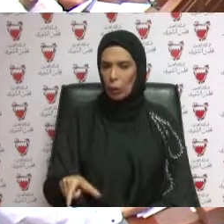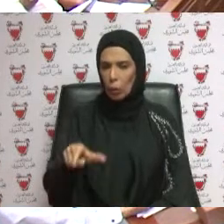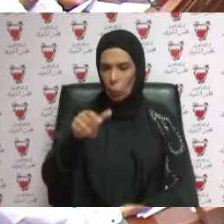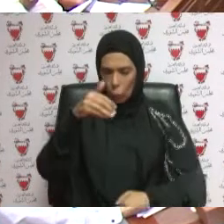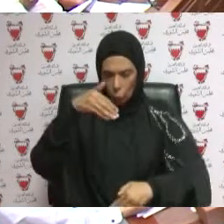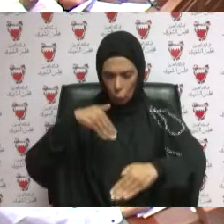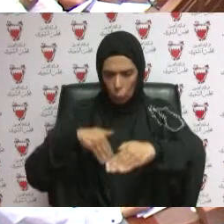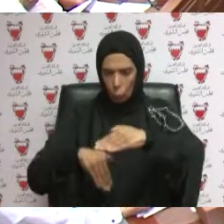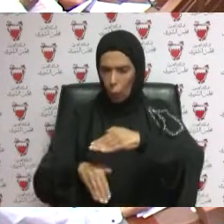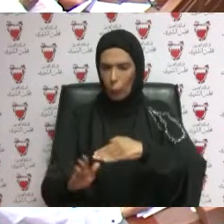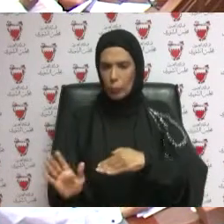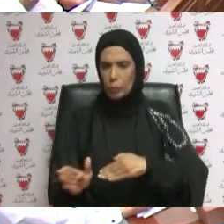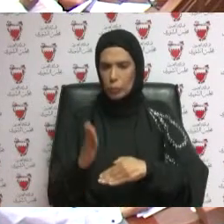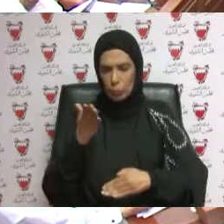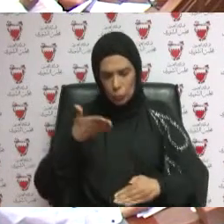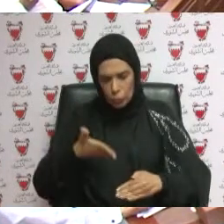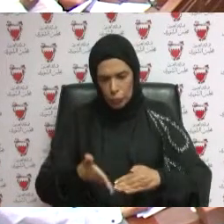المائي، جريان